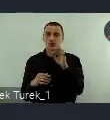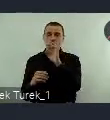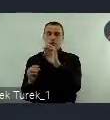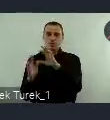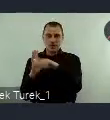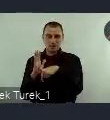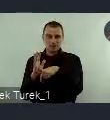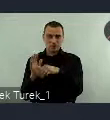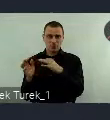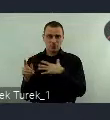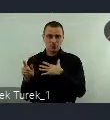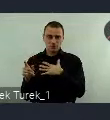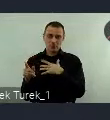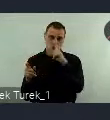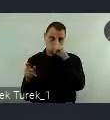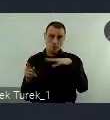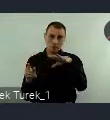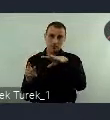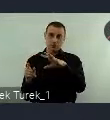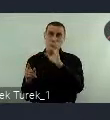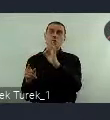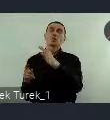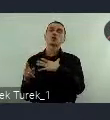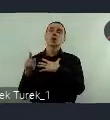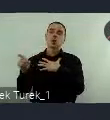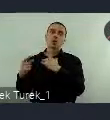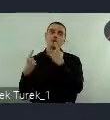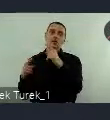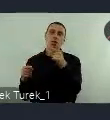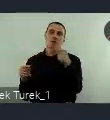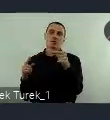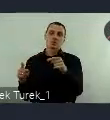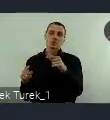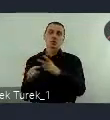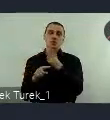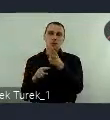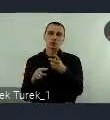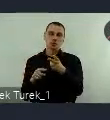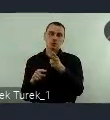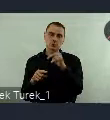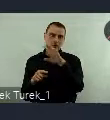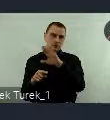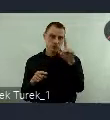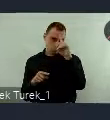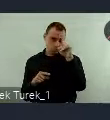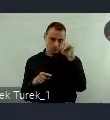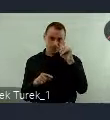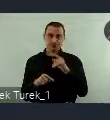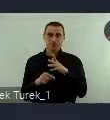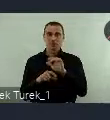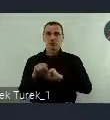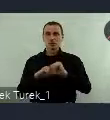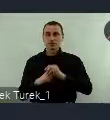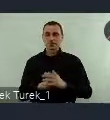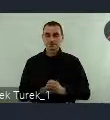publiczne to też podlegają właścicielowi czyli to właściciel już ma obowiązek zapewnienia tam dostępności i tutaj bym się spodziewał że raczej